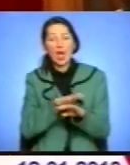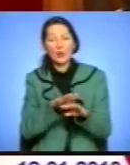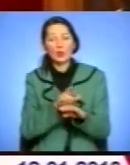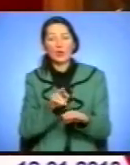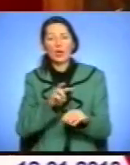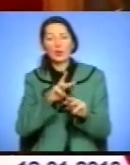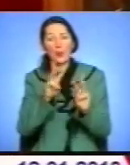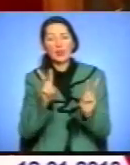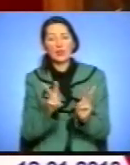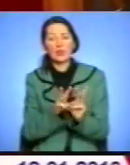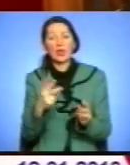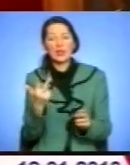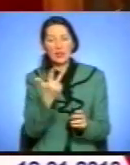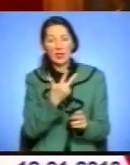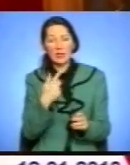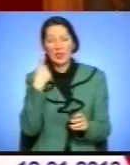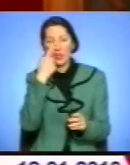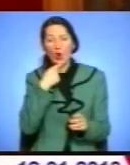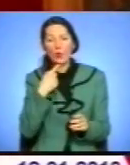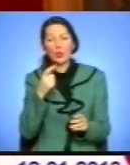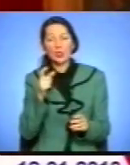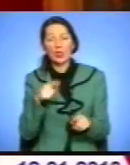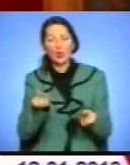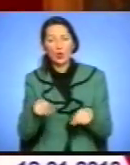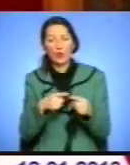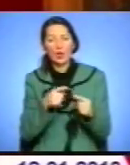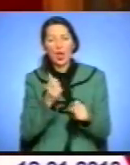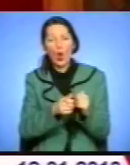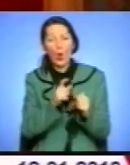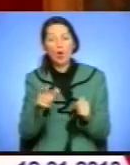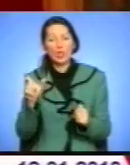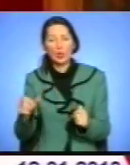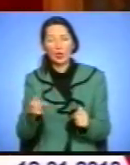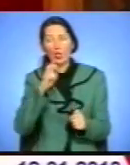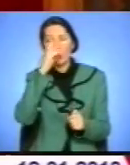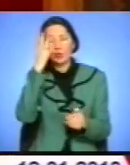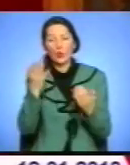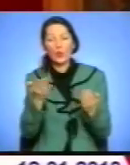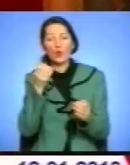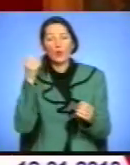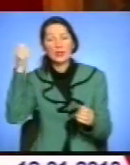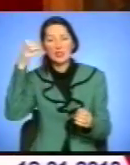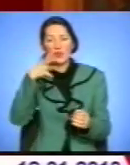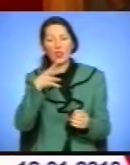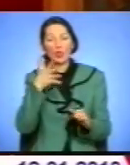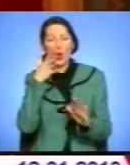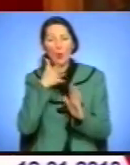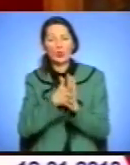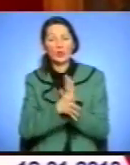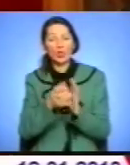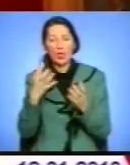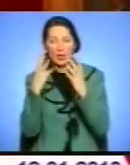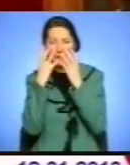подобу якої сотворена кожна людина. Господь, немовби світло, просвітлює темряву і дає